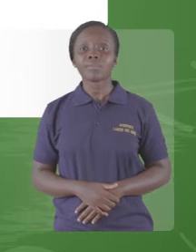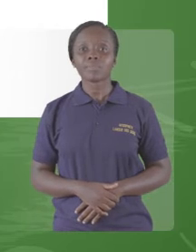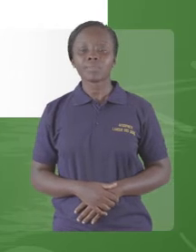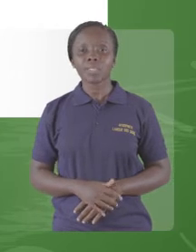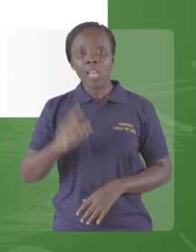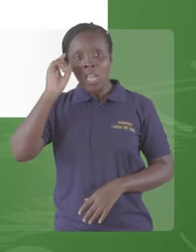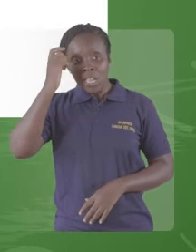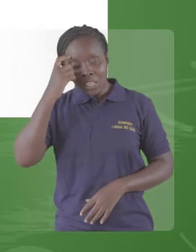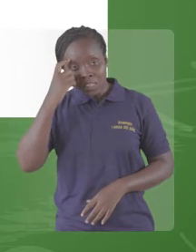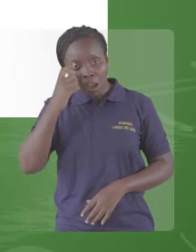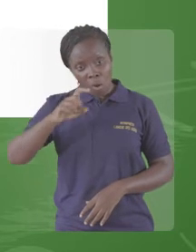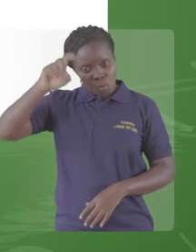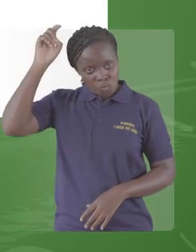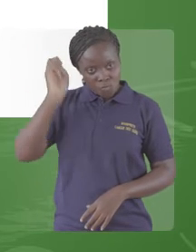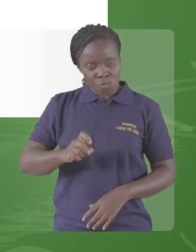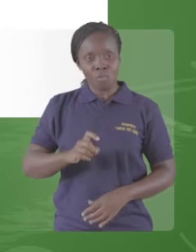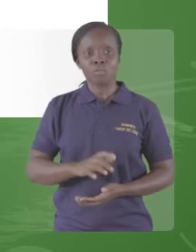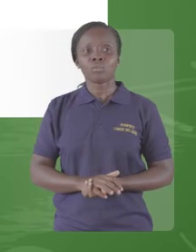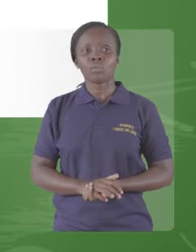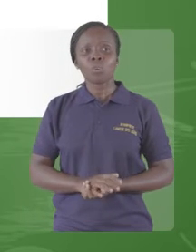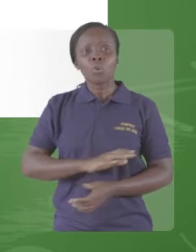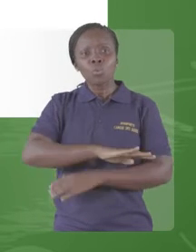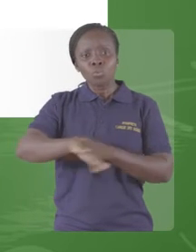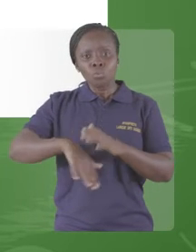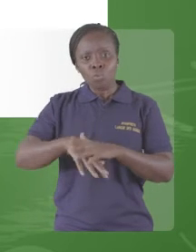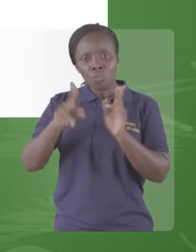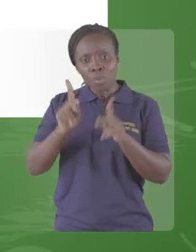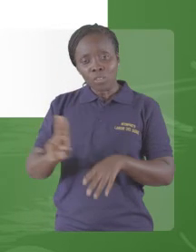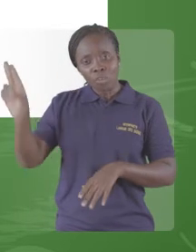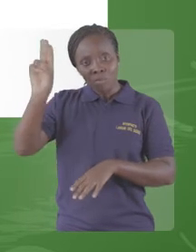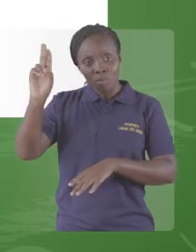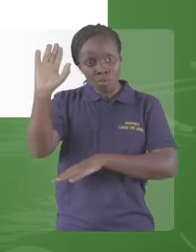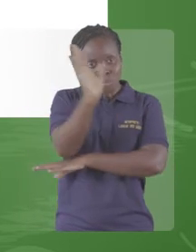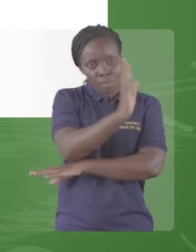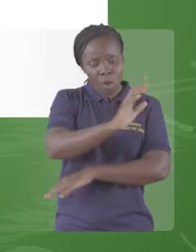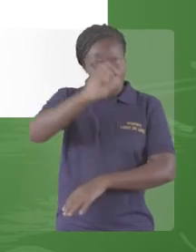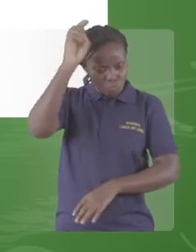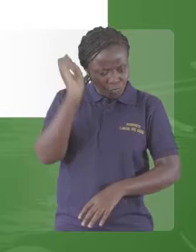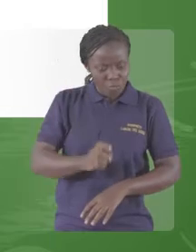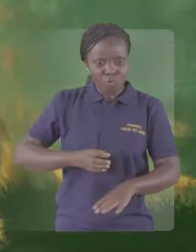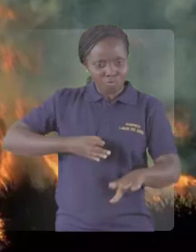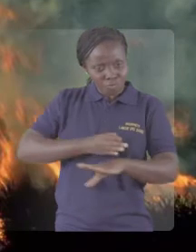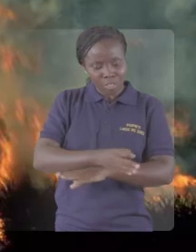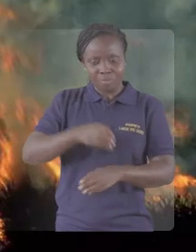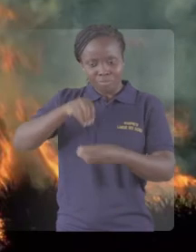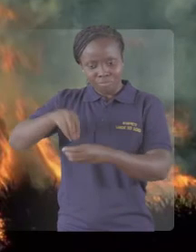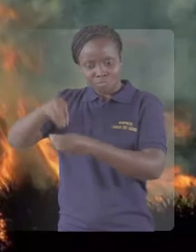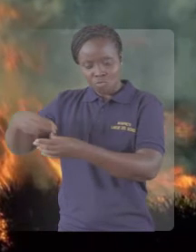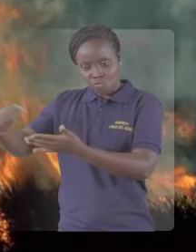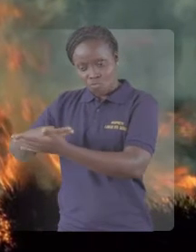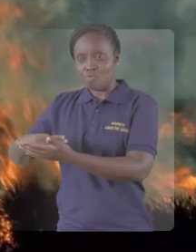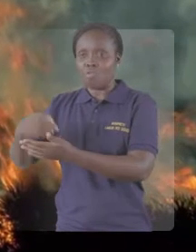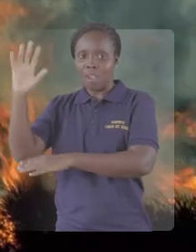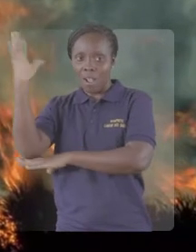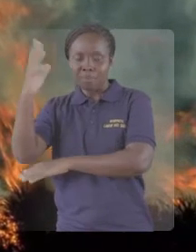Il va aussi exiger que les exploitants forestiers fassent le reboisement. Une autre action de